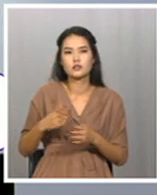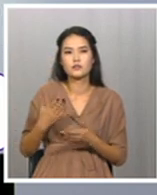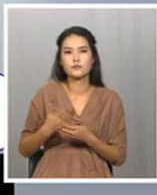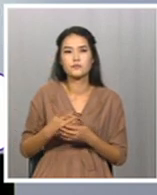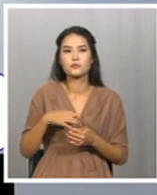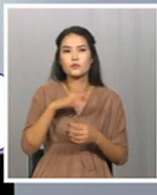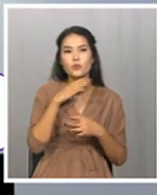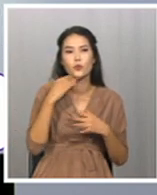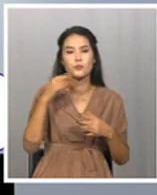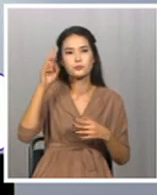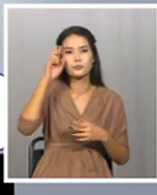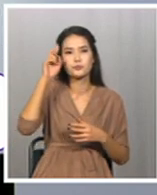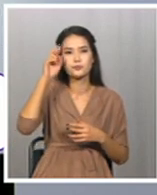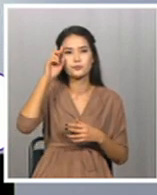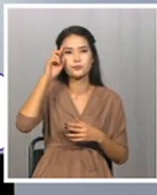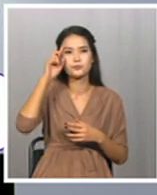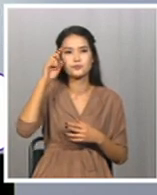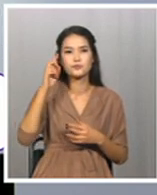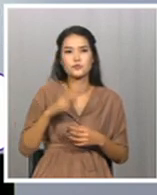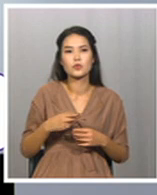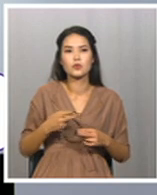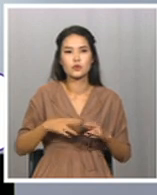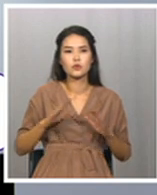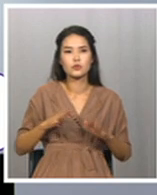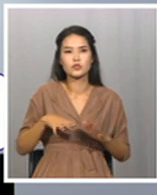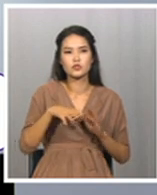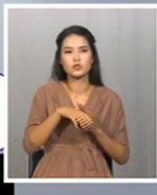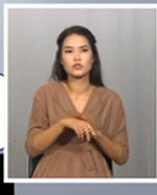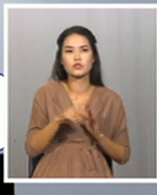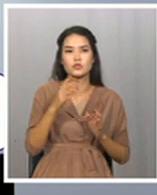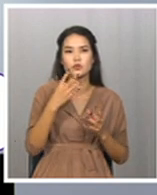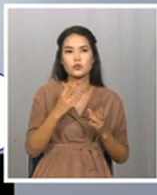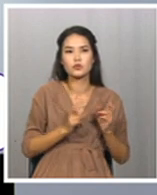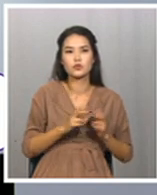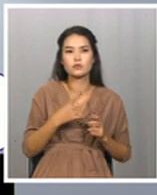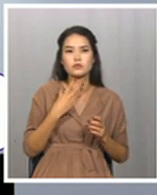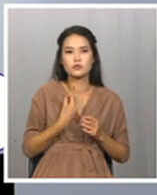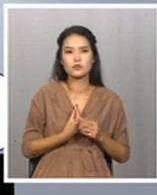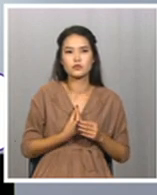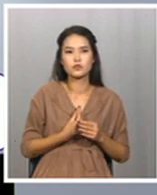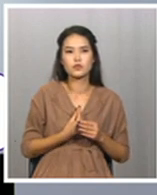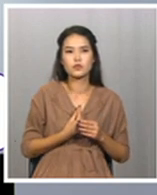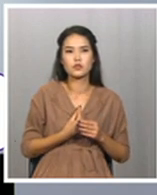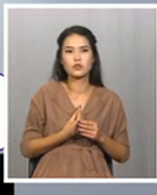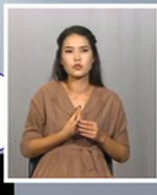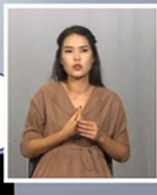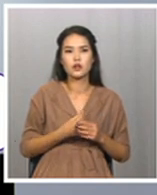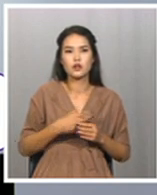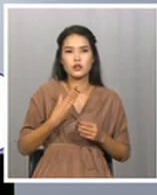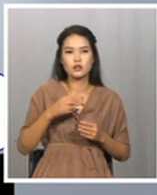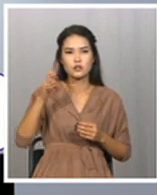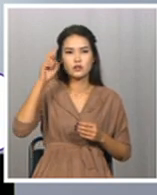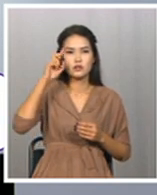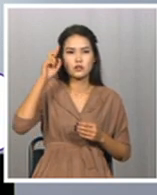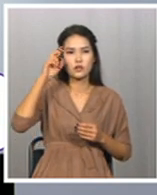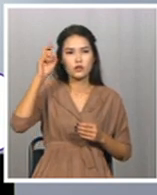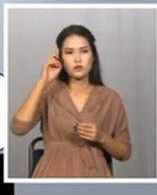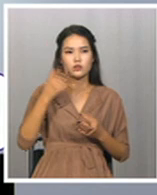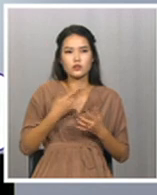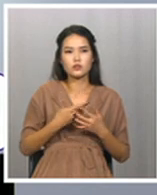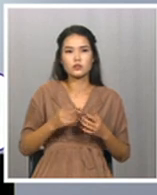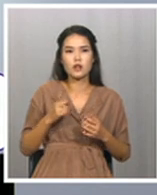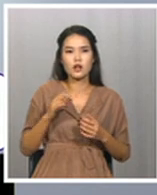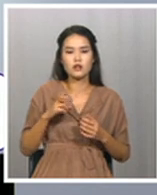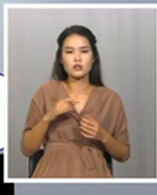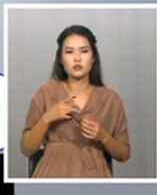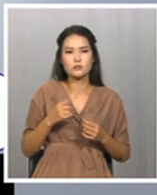көптеген мемлекеттерде осы жиынтық ішкі өнімді есептеу кезінде егер өз мемлекетінің ұлттық валютасымен есептейтін